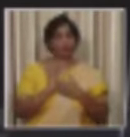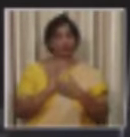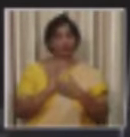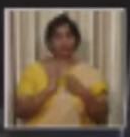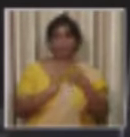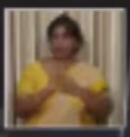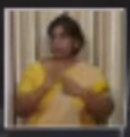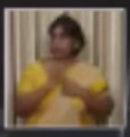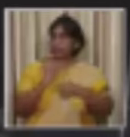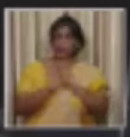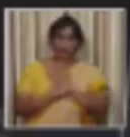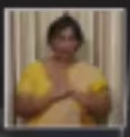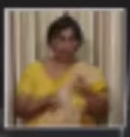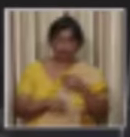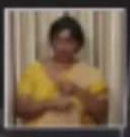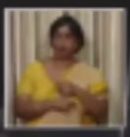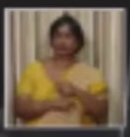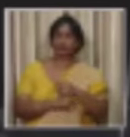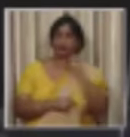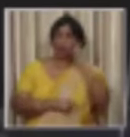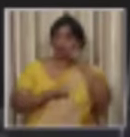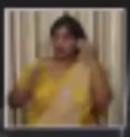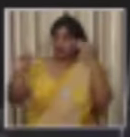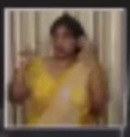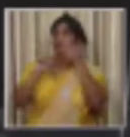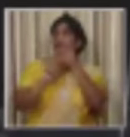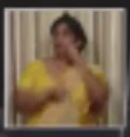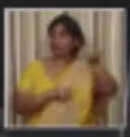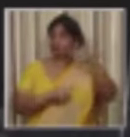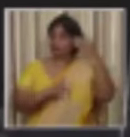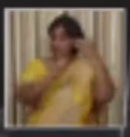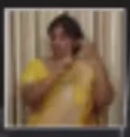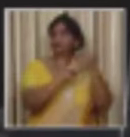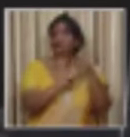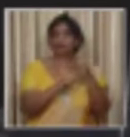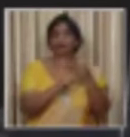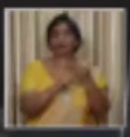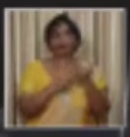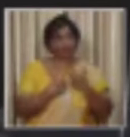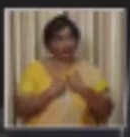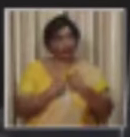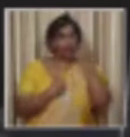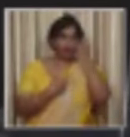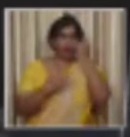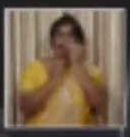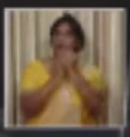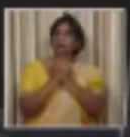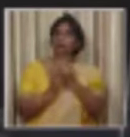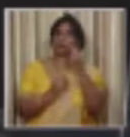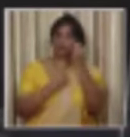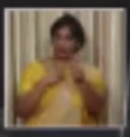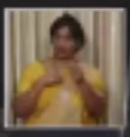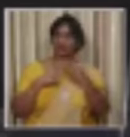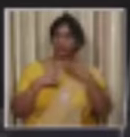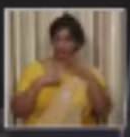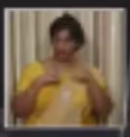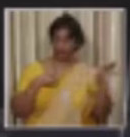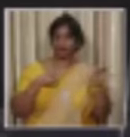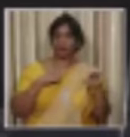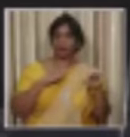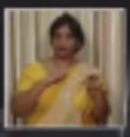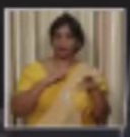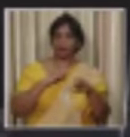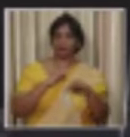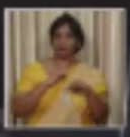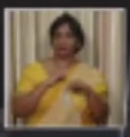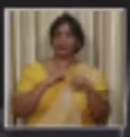කුහක වෙන්නේ නැතුව ජනතාවගේ පැත්තනොත් හිතලා තමයි අපේ යෝජනාවලිය ඉදිරිපත් කර දෙන්නේ. මම නවත්වනවා, යෝජනාව ඉදිරිපත්